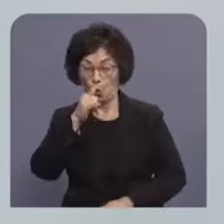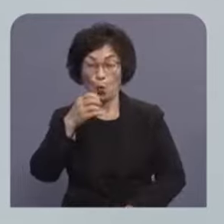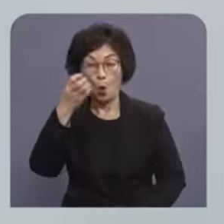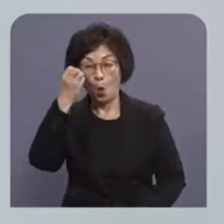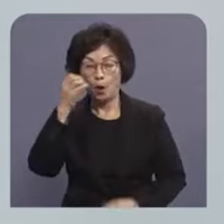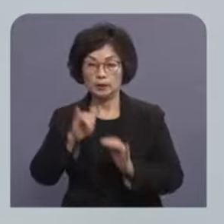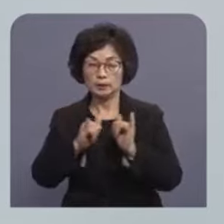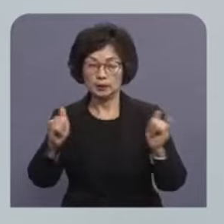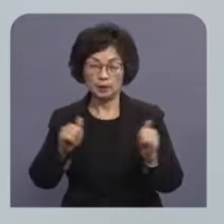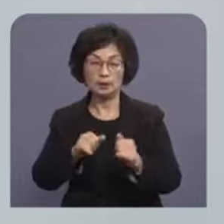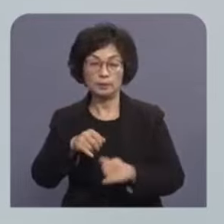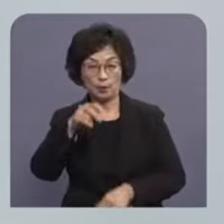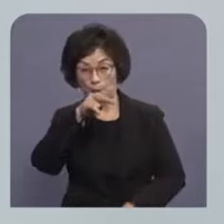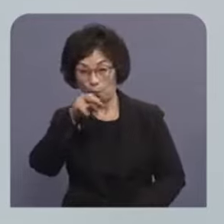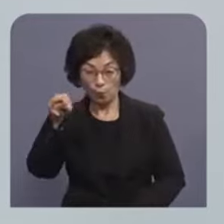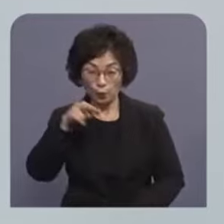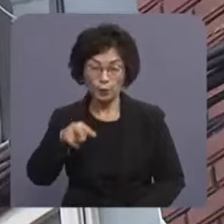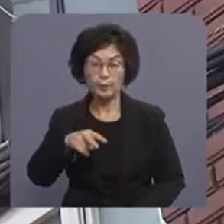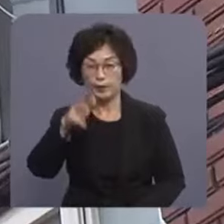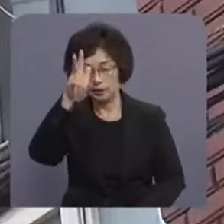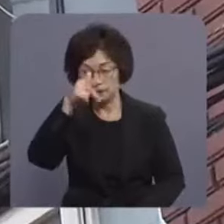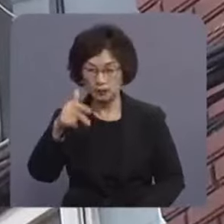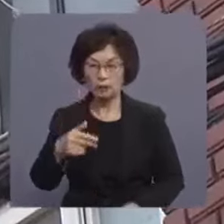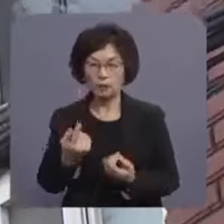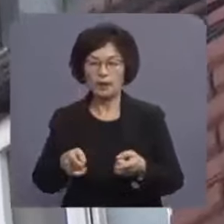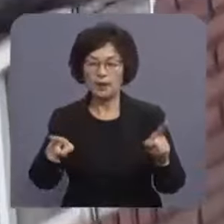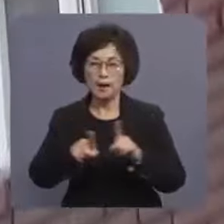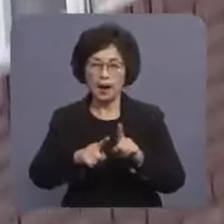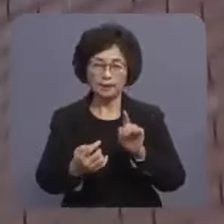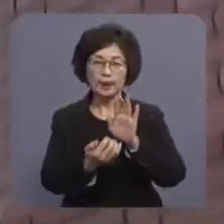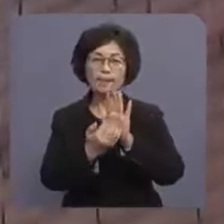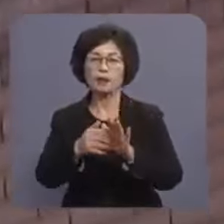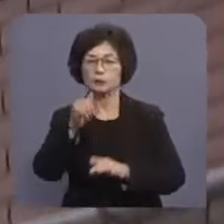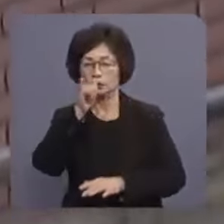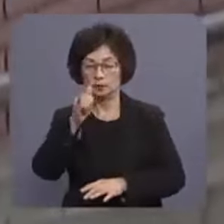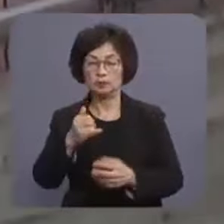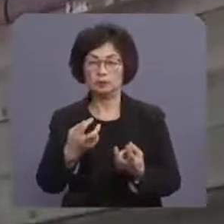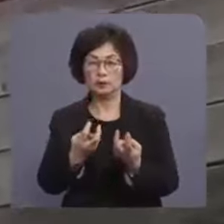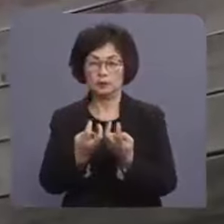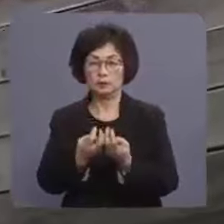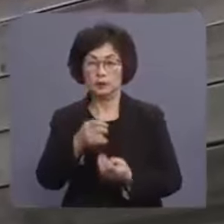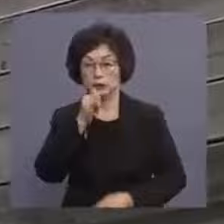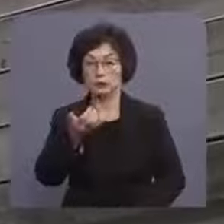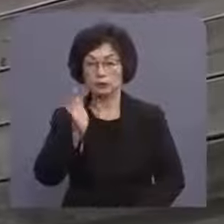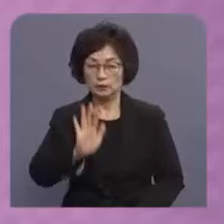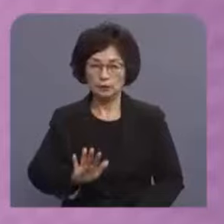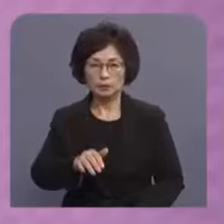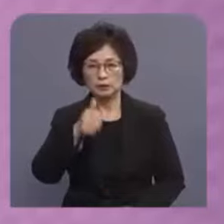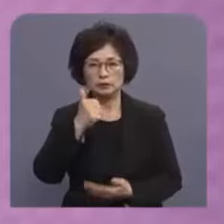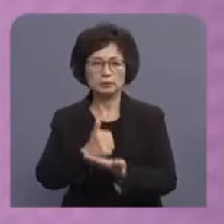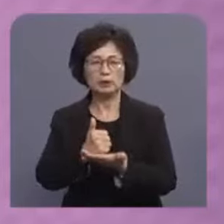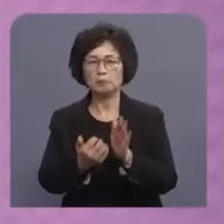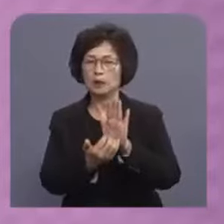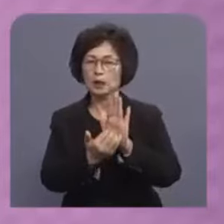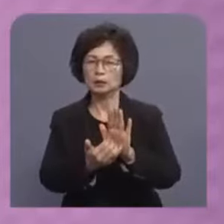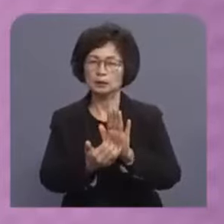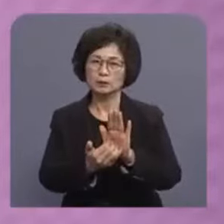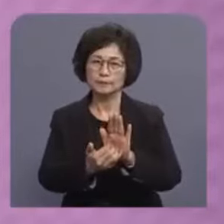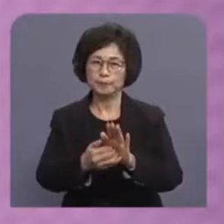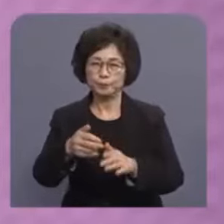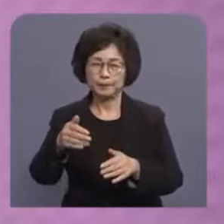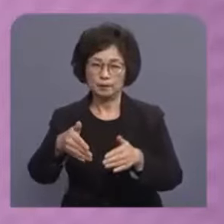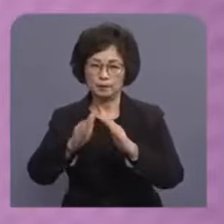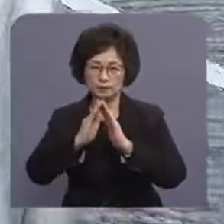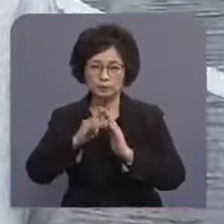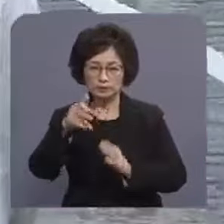사람이 보이는 즉시 자치단체와 경찰이 공동으로 대응할 수 있도록 했지만 범죄 예방을 위한 조처는 사실상 CCTV